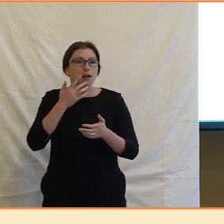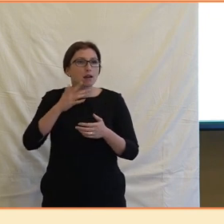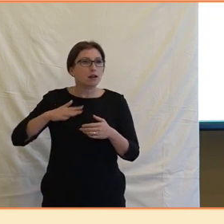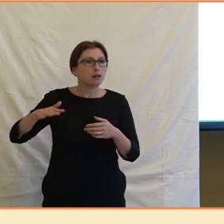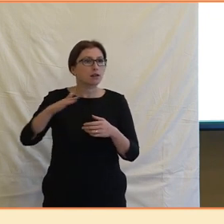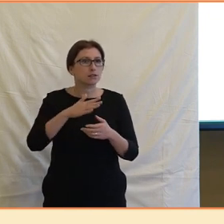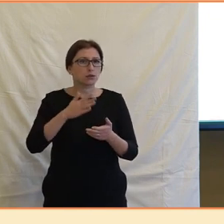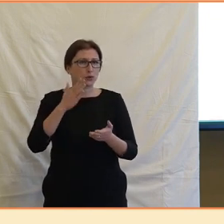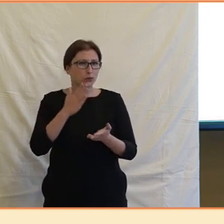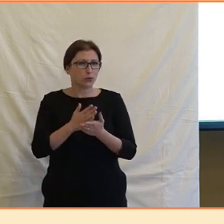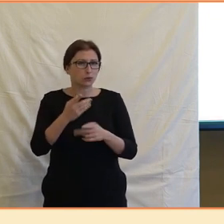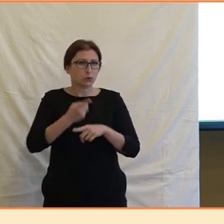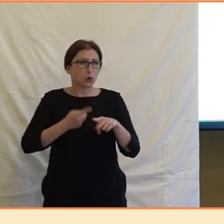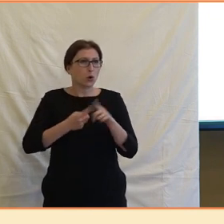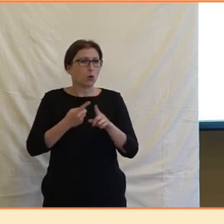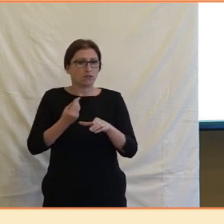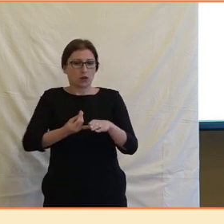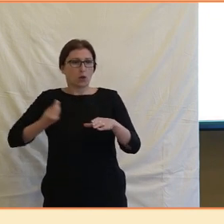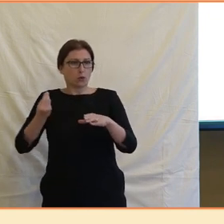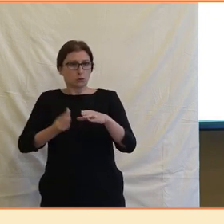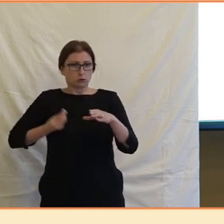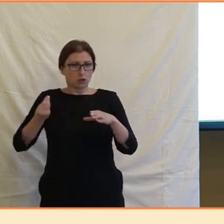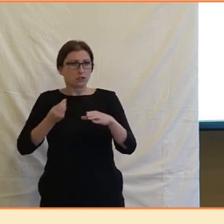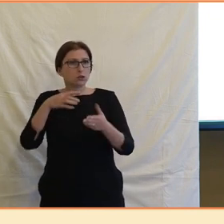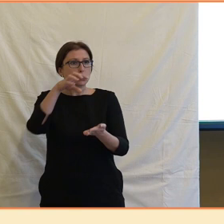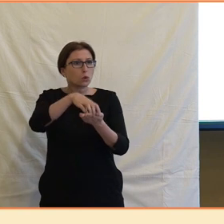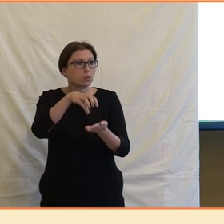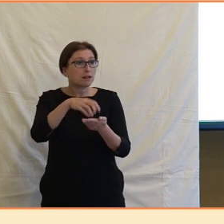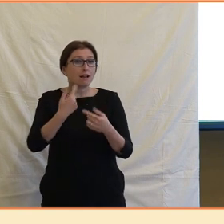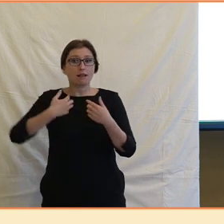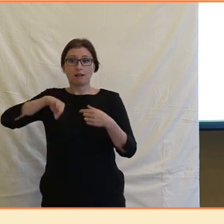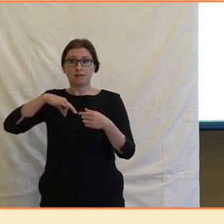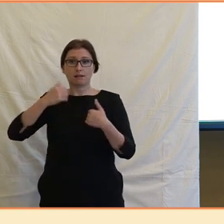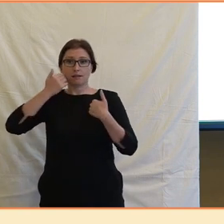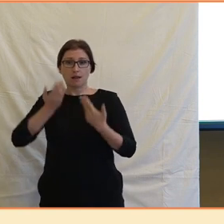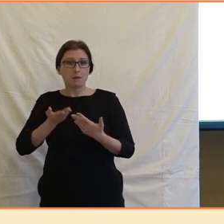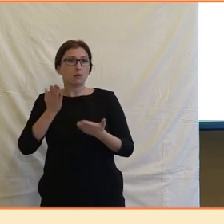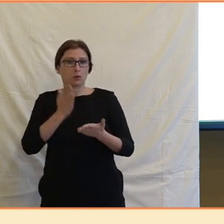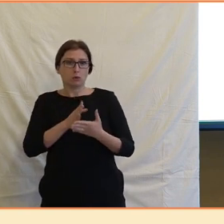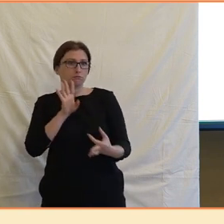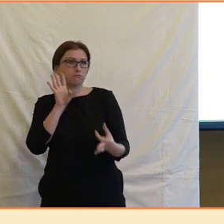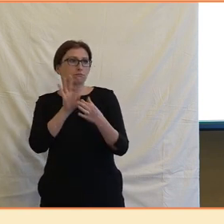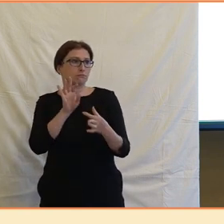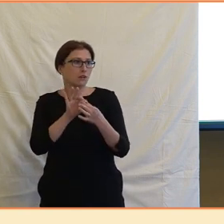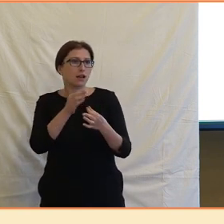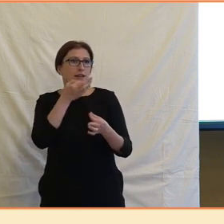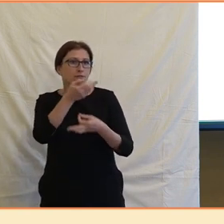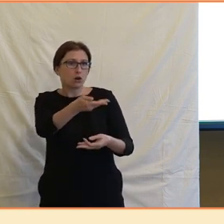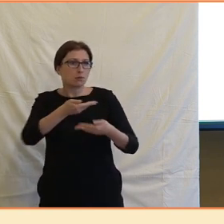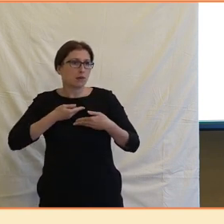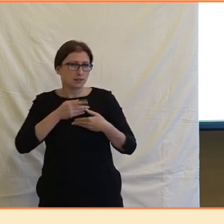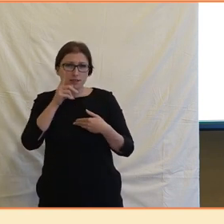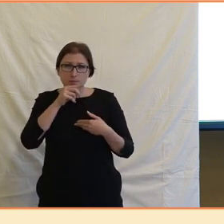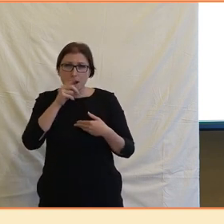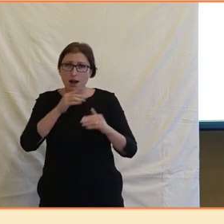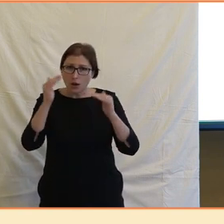pravděpodobně nějaké, řekněme, vyloučení z nějaké skupiny nebo prostě menší dostupnost nějakých